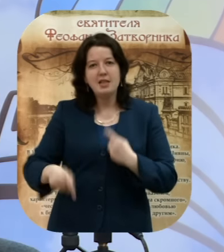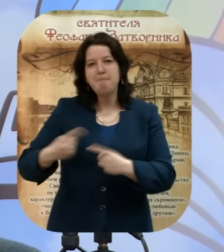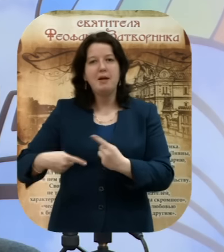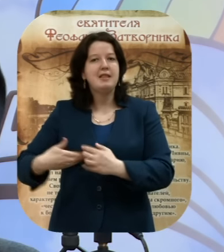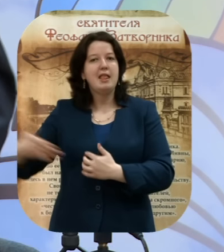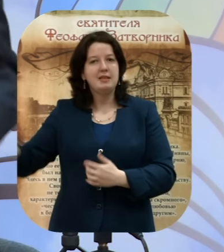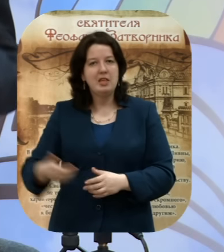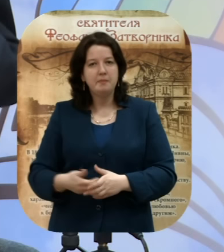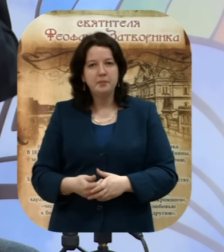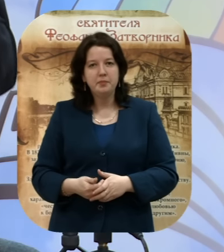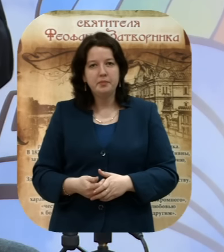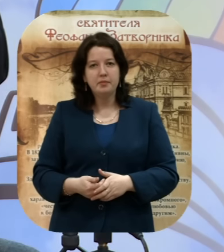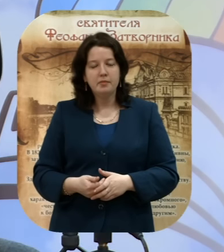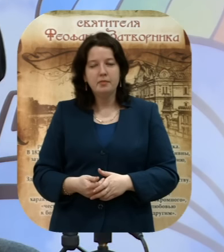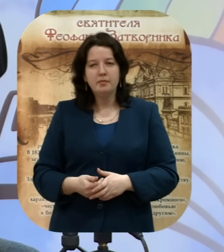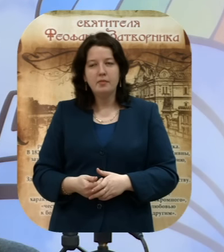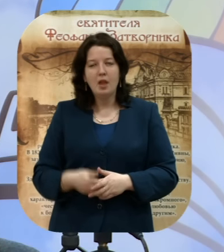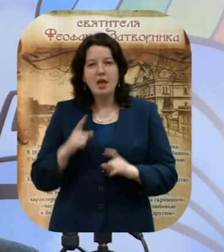последствий.